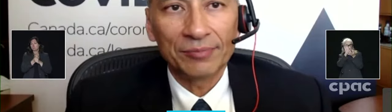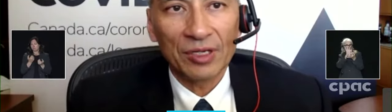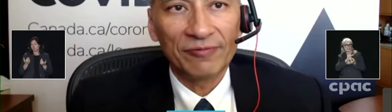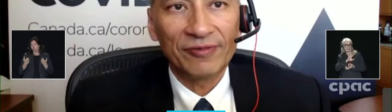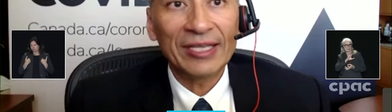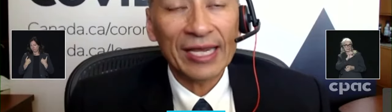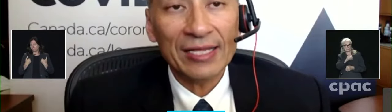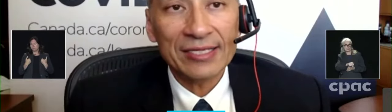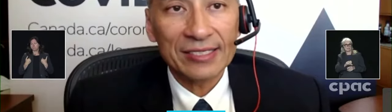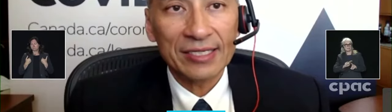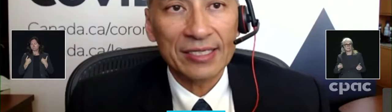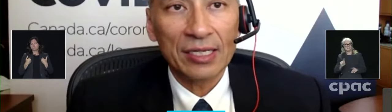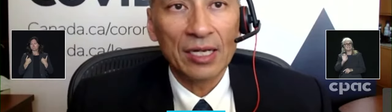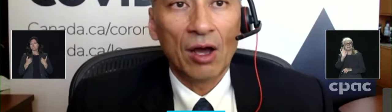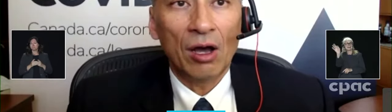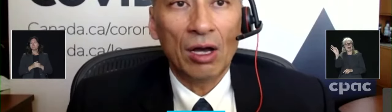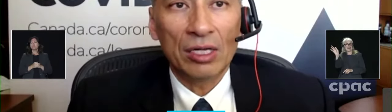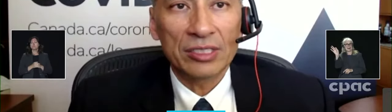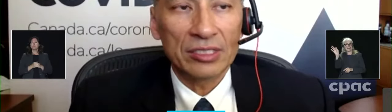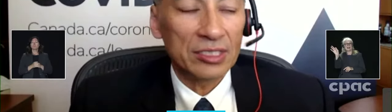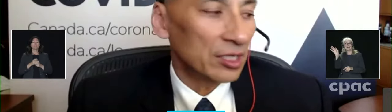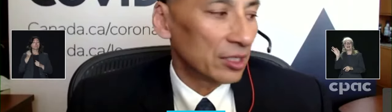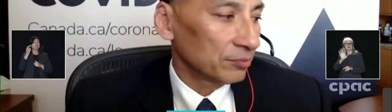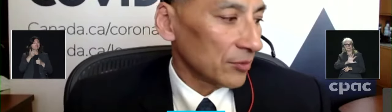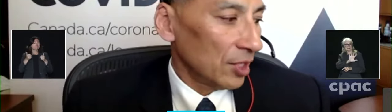l'échelle fédérale, c'est